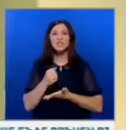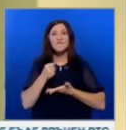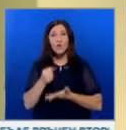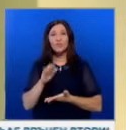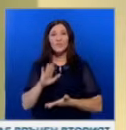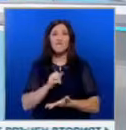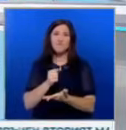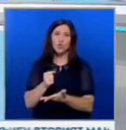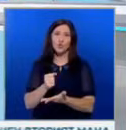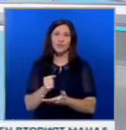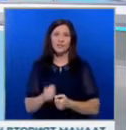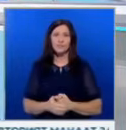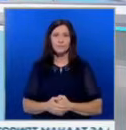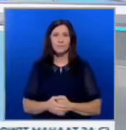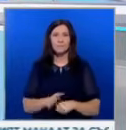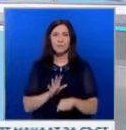фондовете.